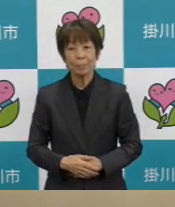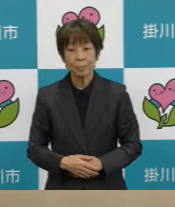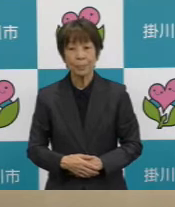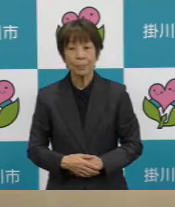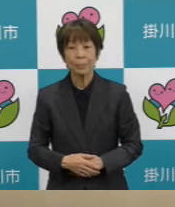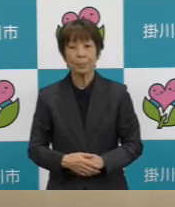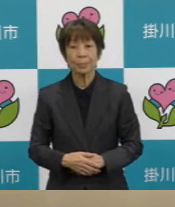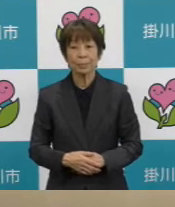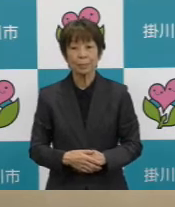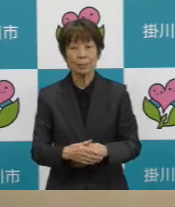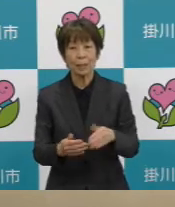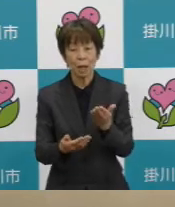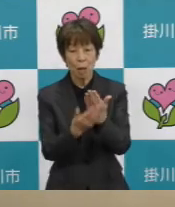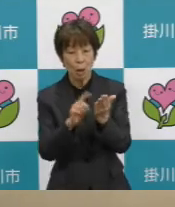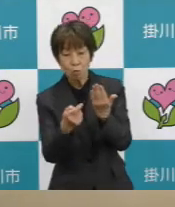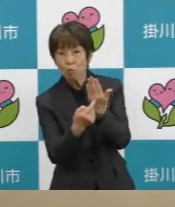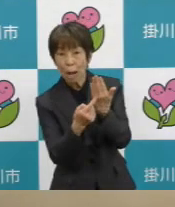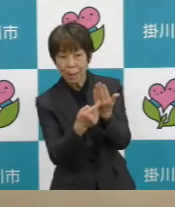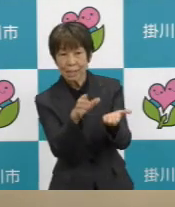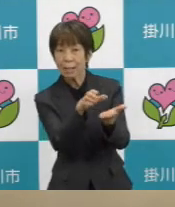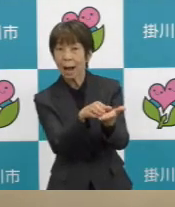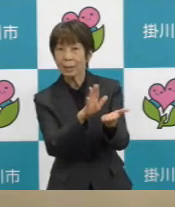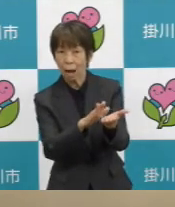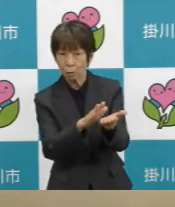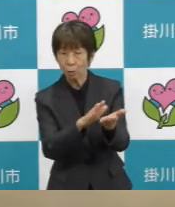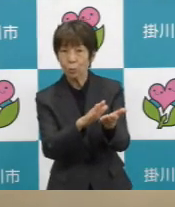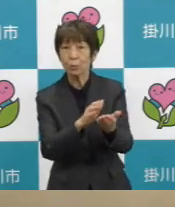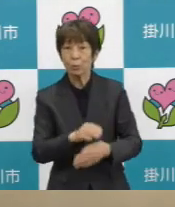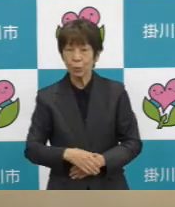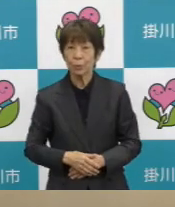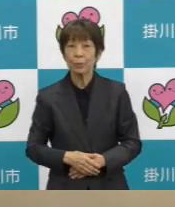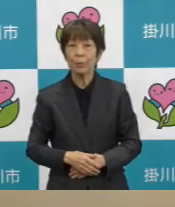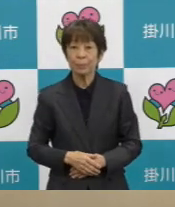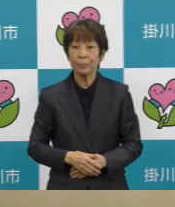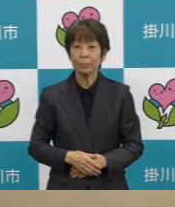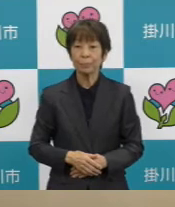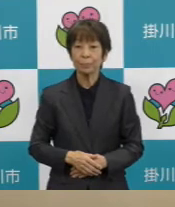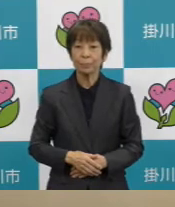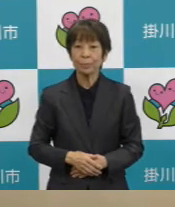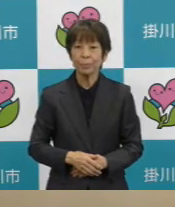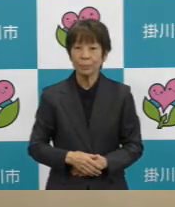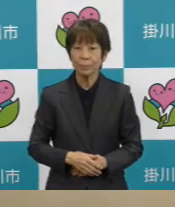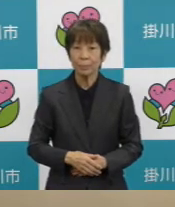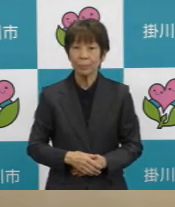が、まあ、いろんな先生以外にも対応していた、